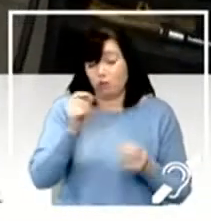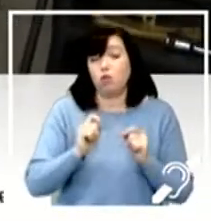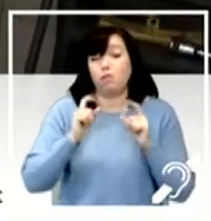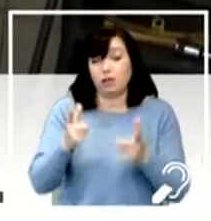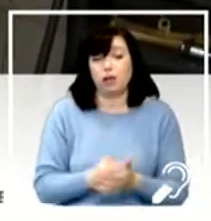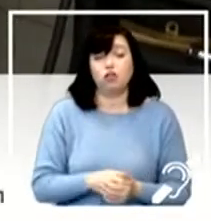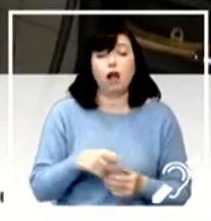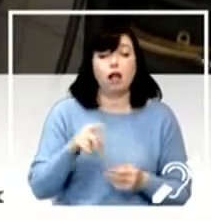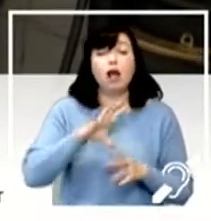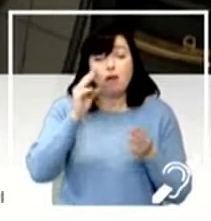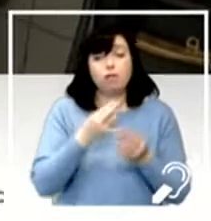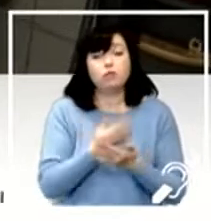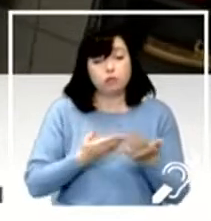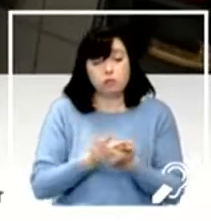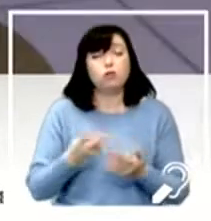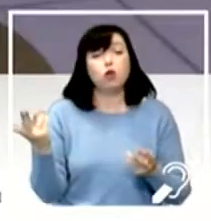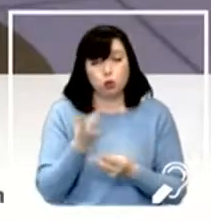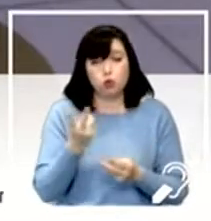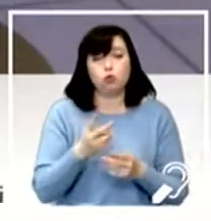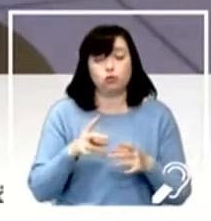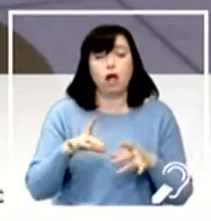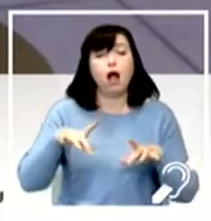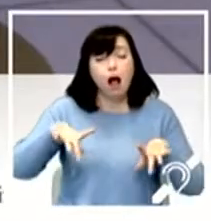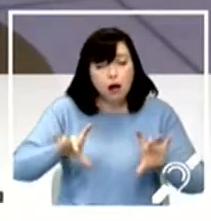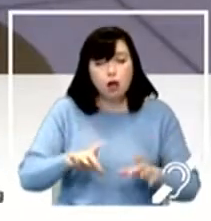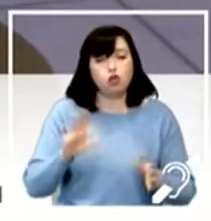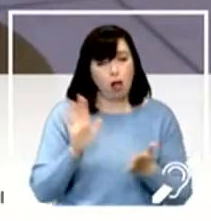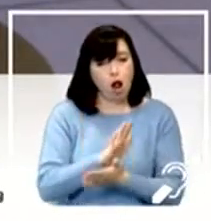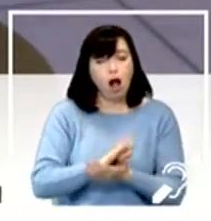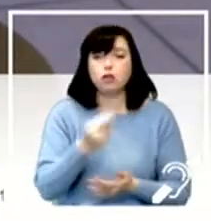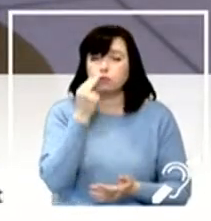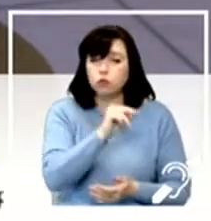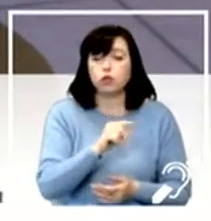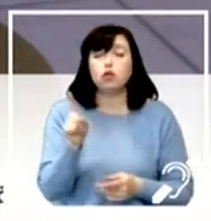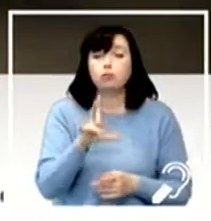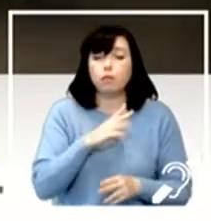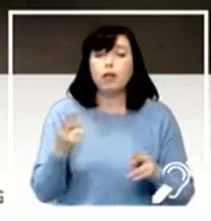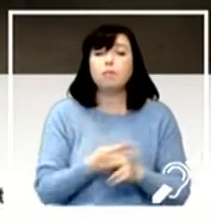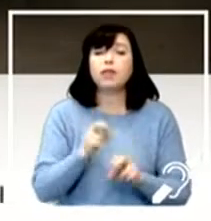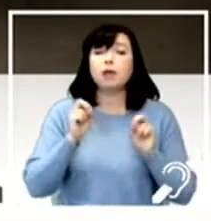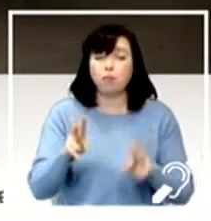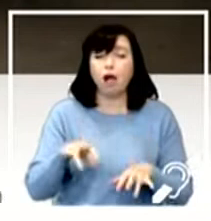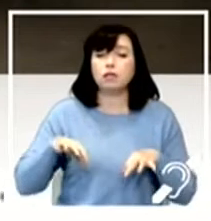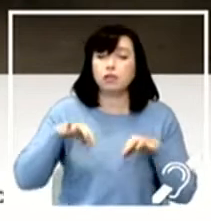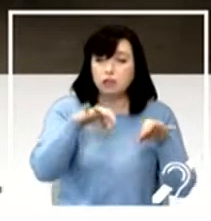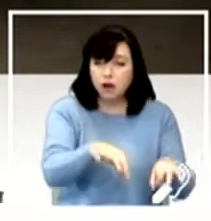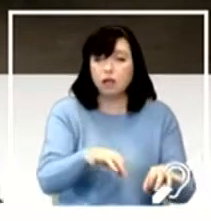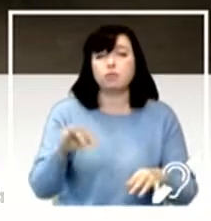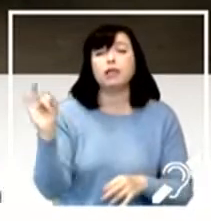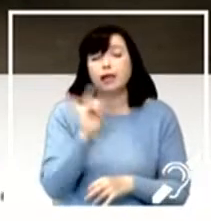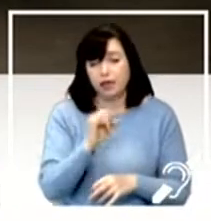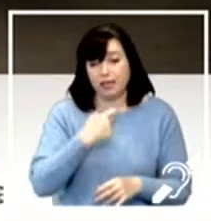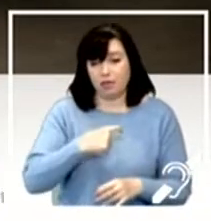le recomandă șoferilor să investească într-un set calitativ de cauciucuri, atât pentru siguranța lor în trafic, cât și a